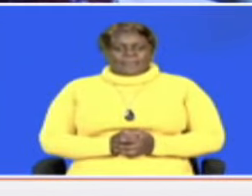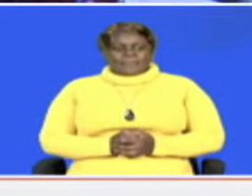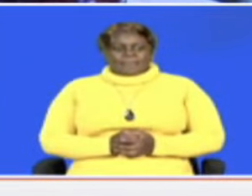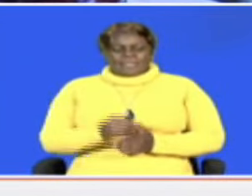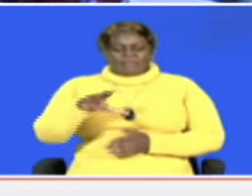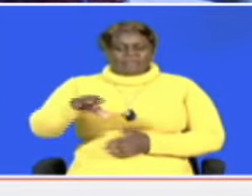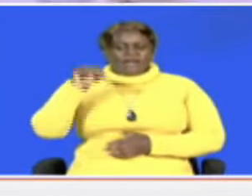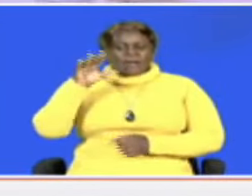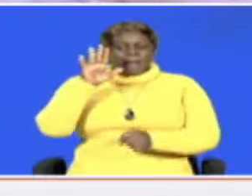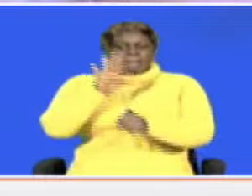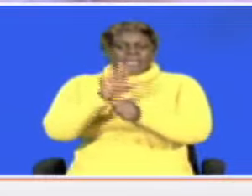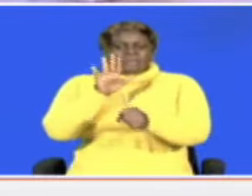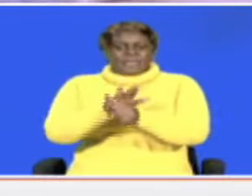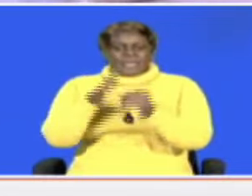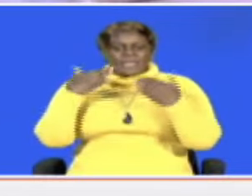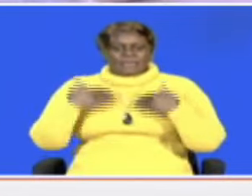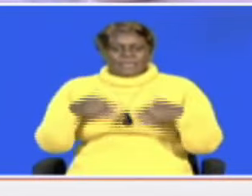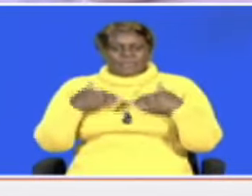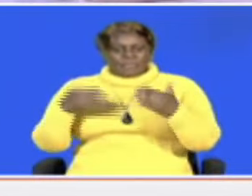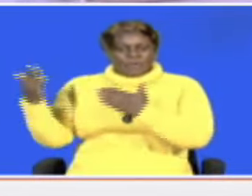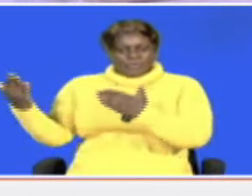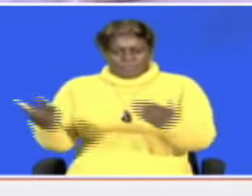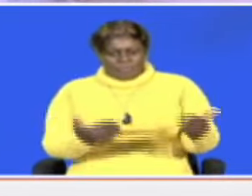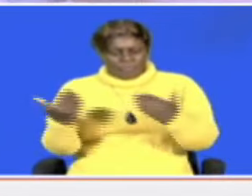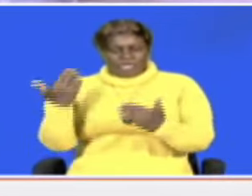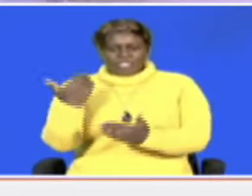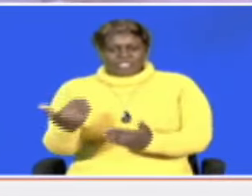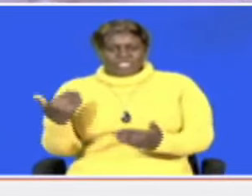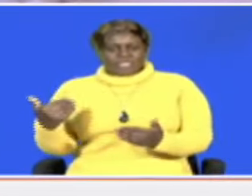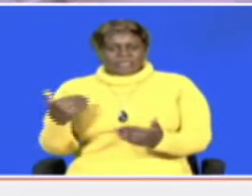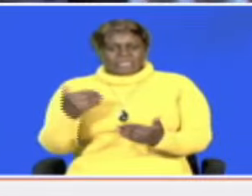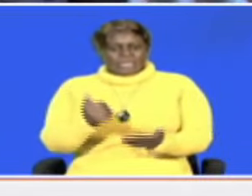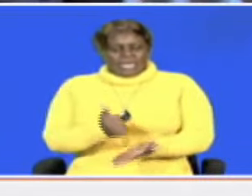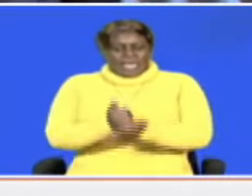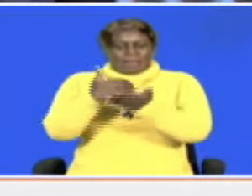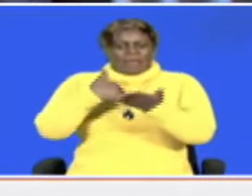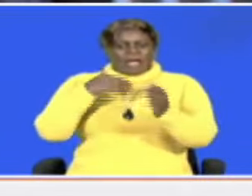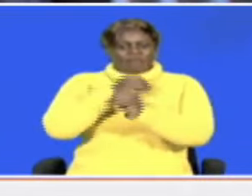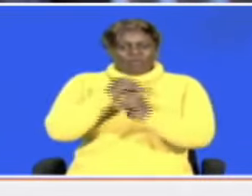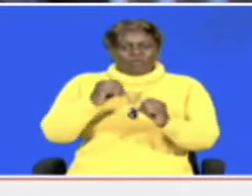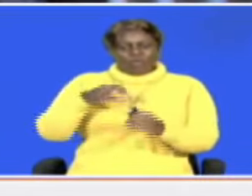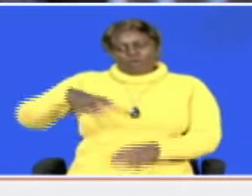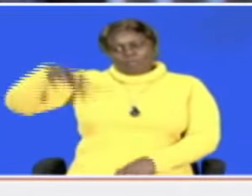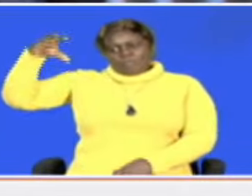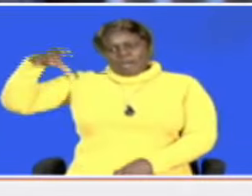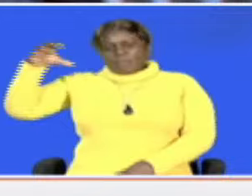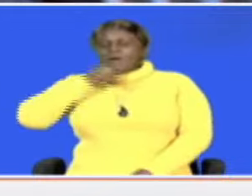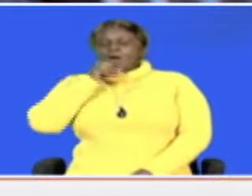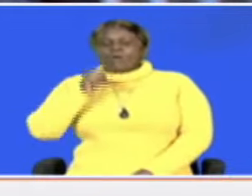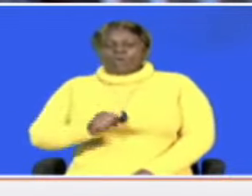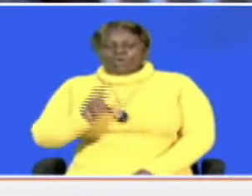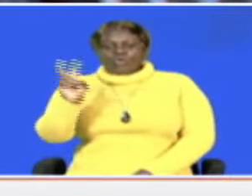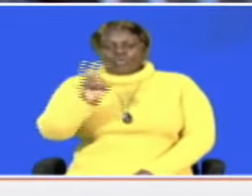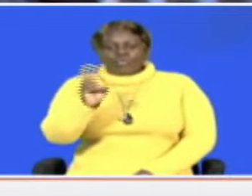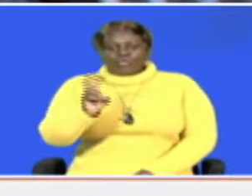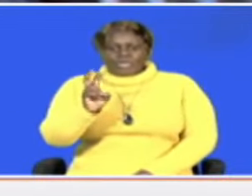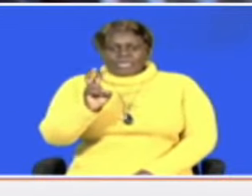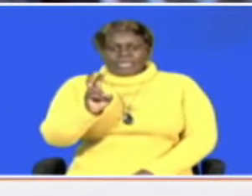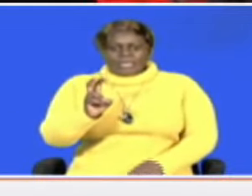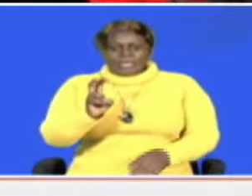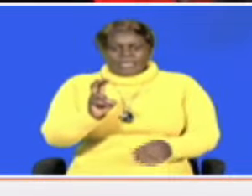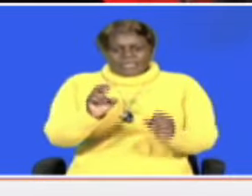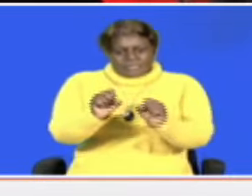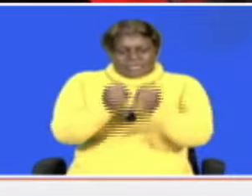Tunabaini kuwa mamia ya watu wanaowapokea ni watoto wasio na wasaidizi, watu wazima na wazee wanaotafuta hifadhi nchini